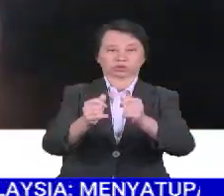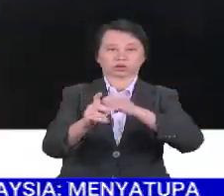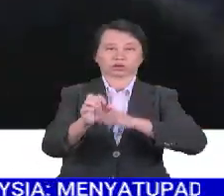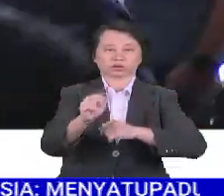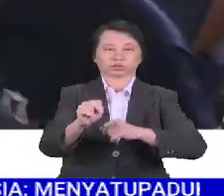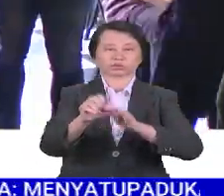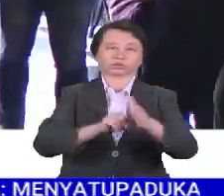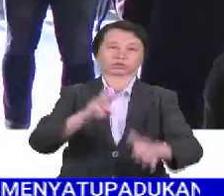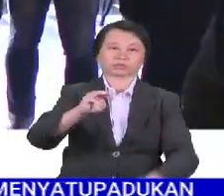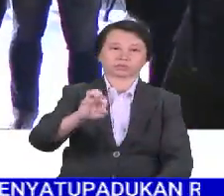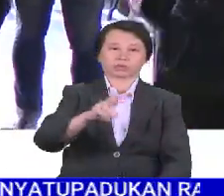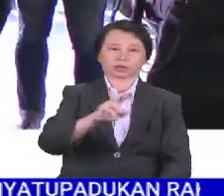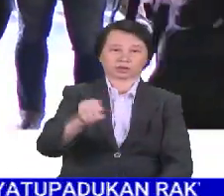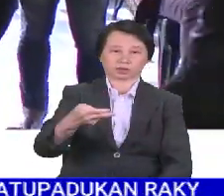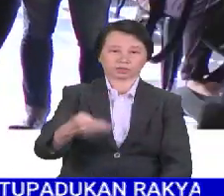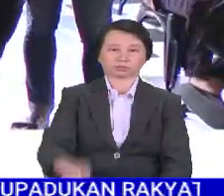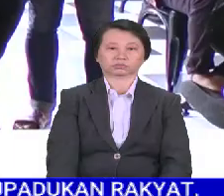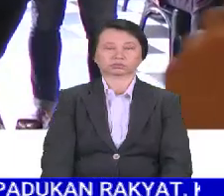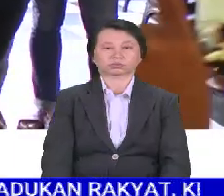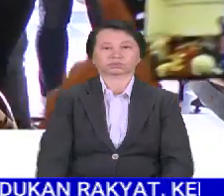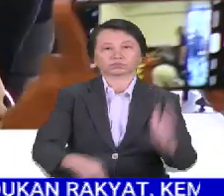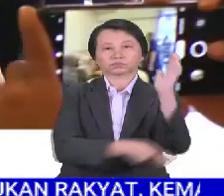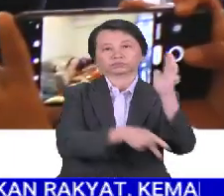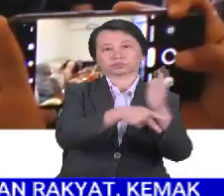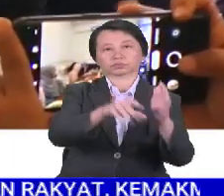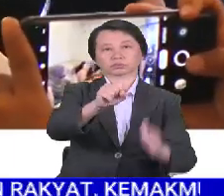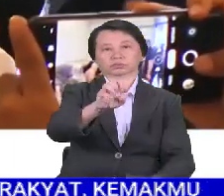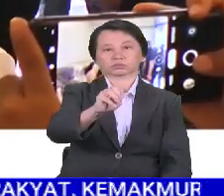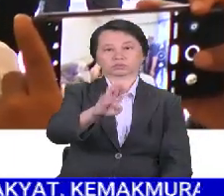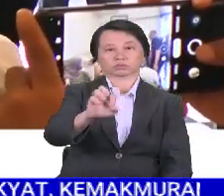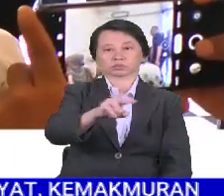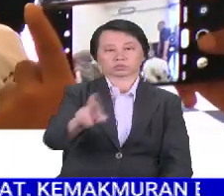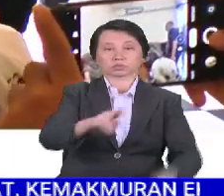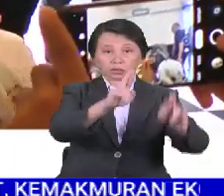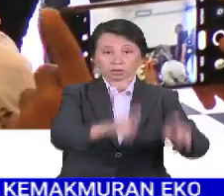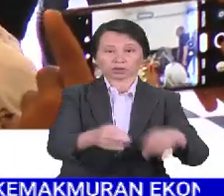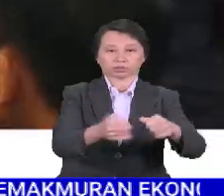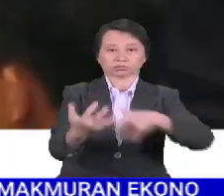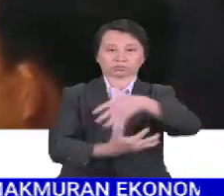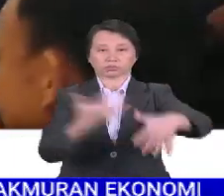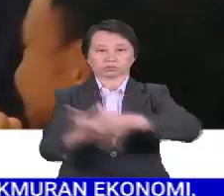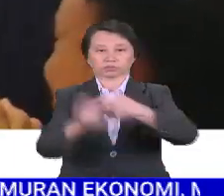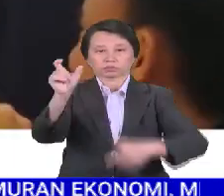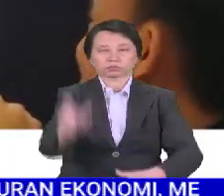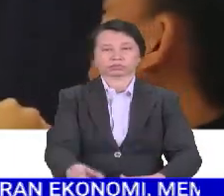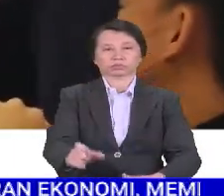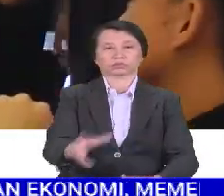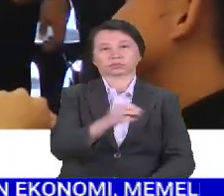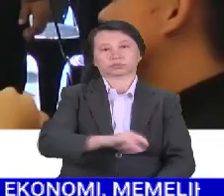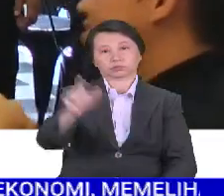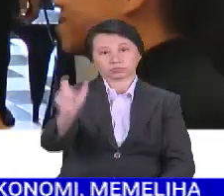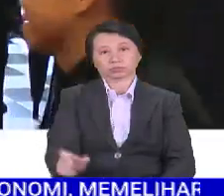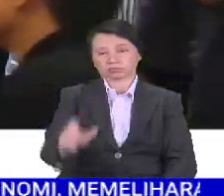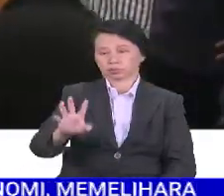Semerah selepas solat Jumaat. Di Parlimen Sembrong pula, pengundi dan penduduk terus disantuni calon-calon bertanding. Calon